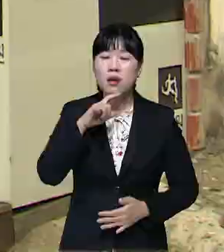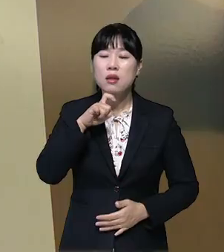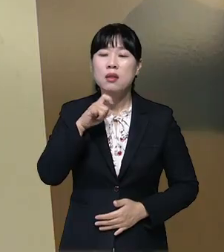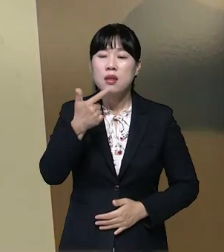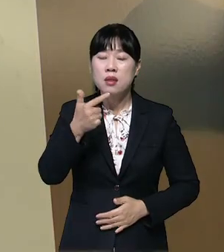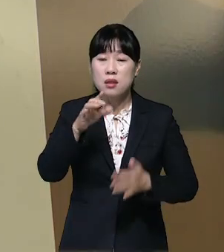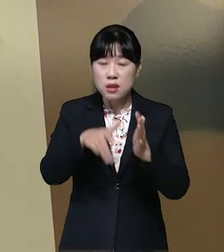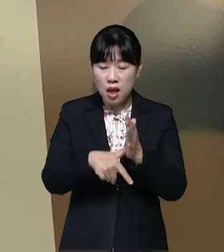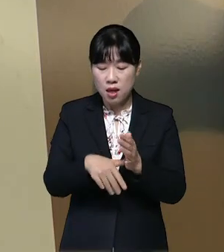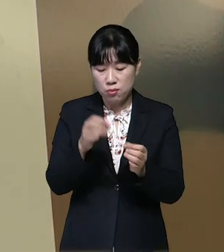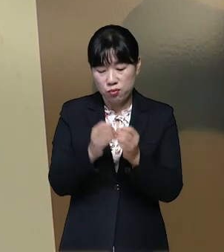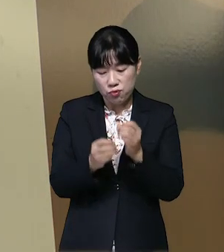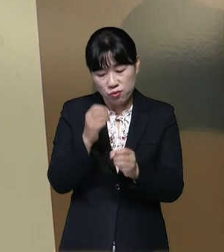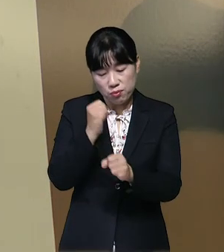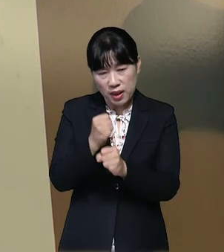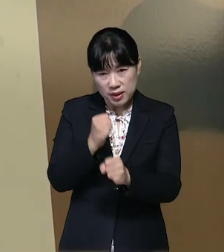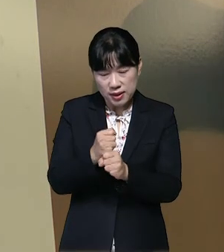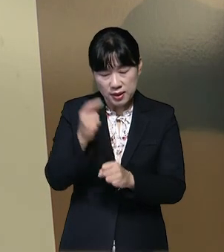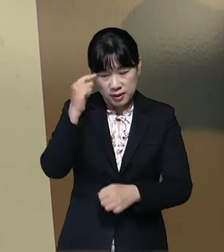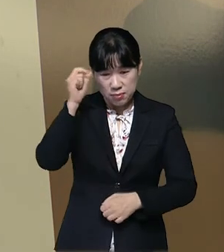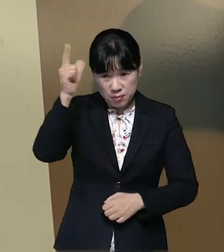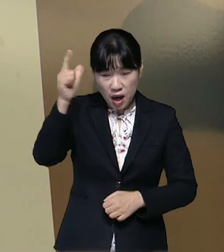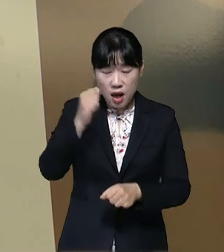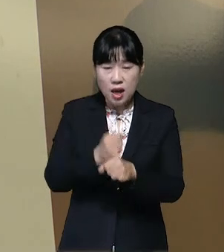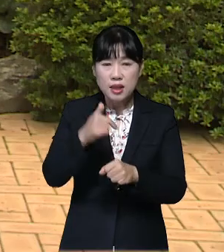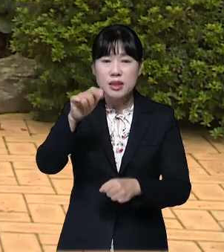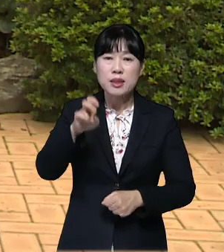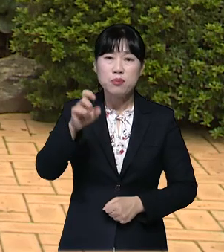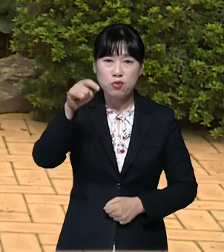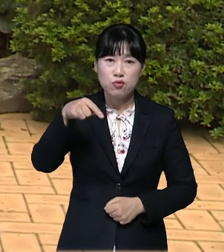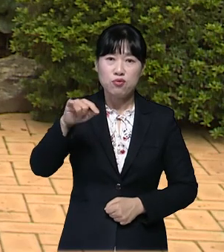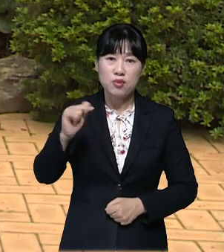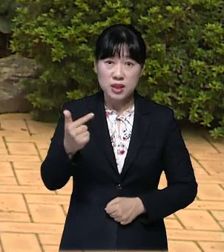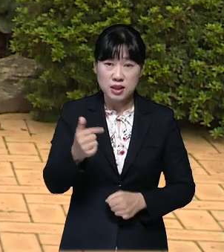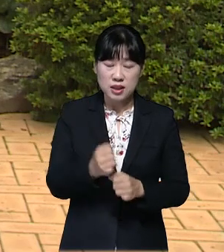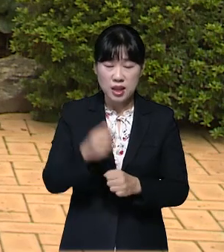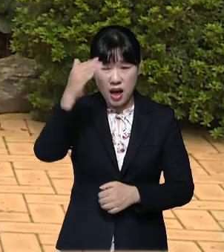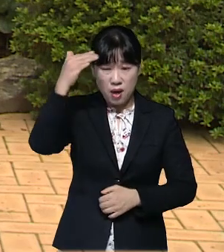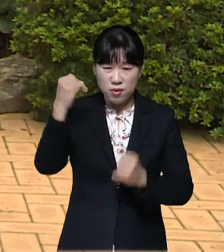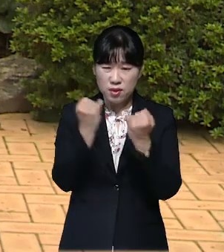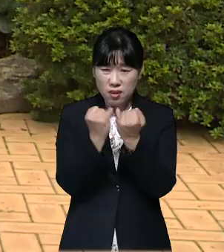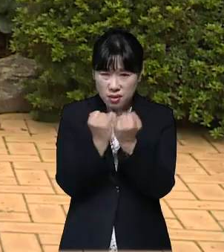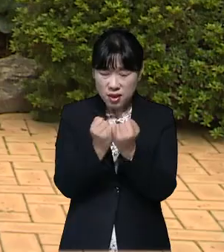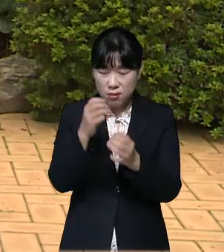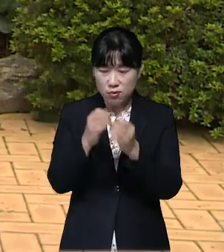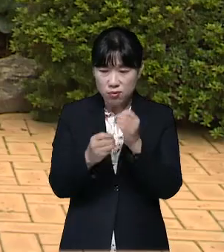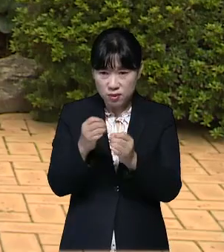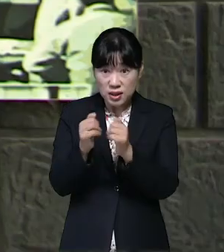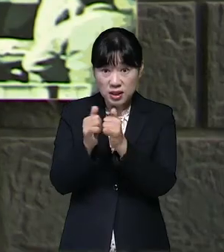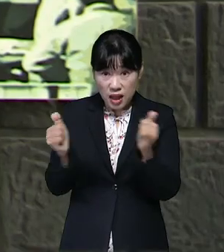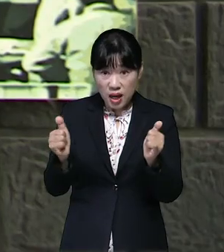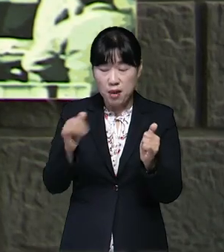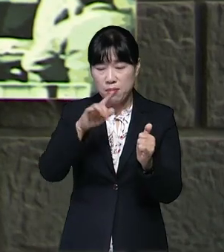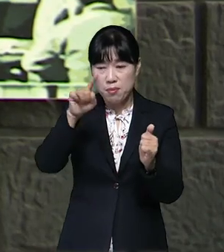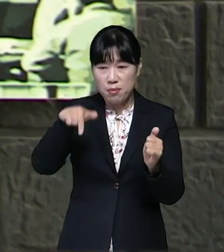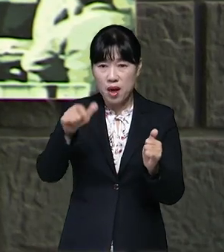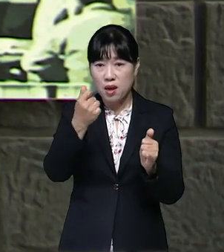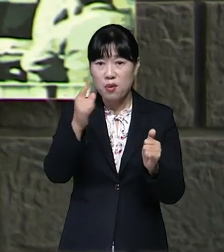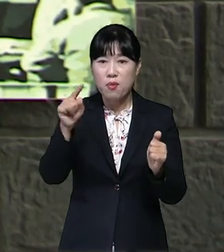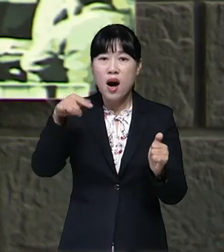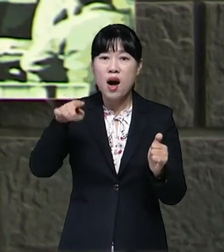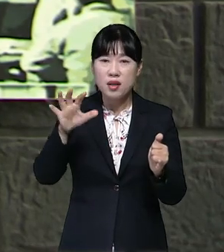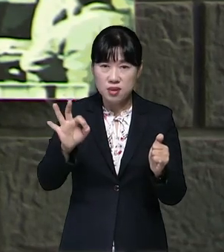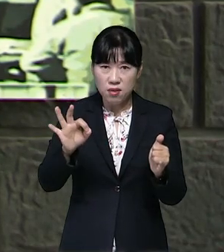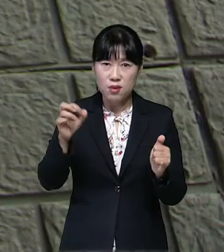나이로 단편 소설을 써낸 천재 극작가 김우진. 국내 첫 여류 소설가인 박화성. 전원일기의